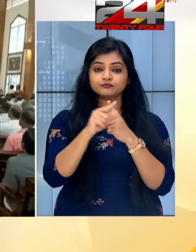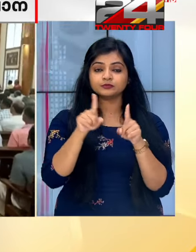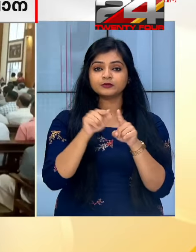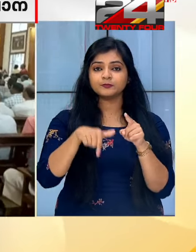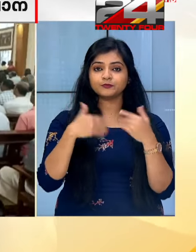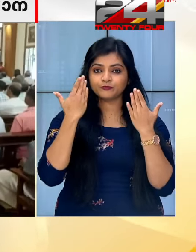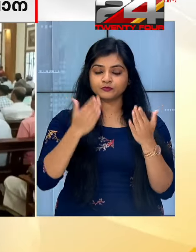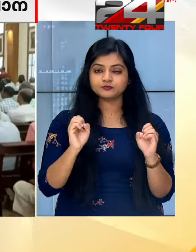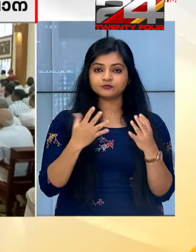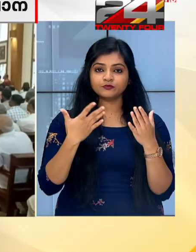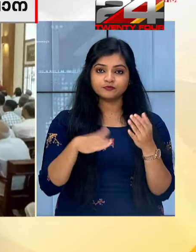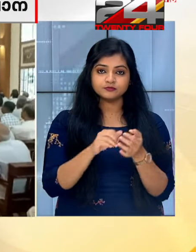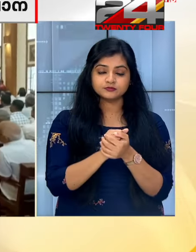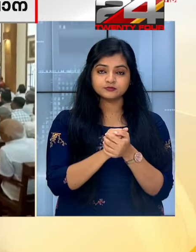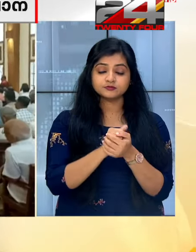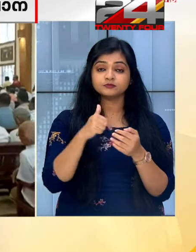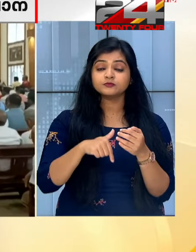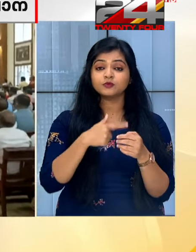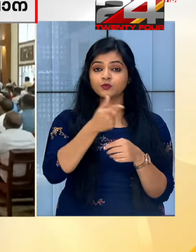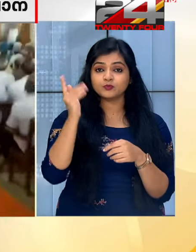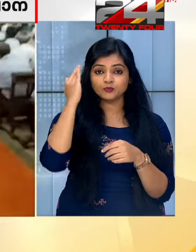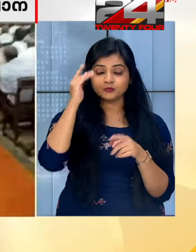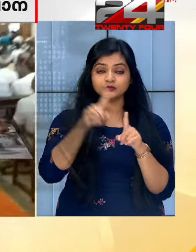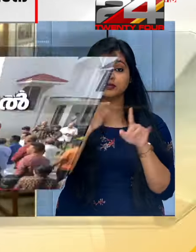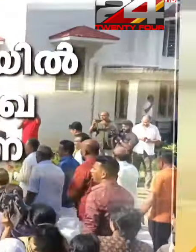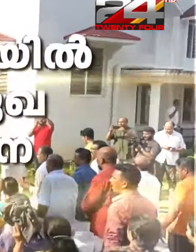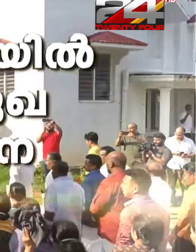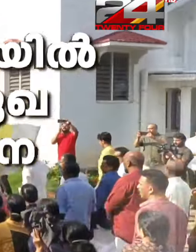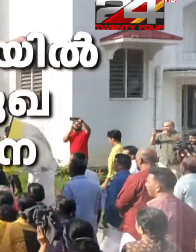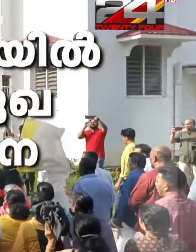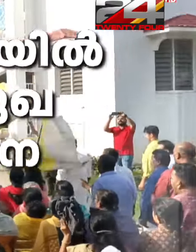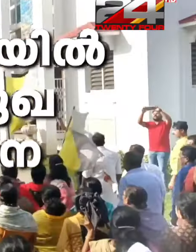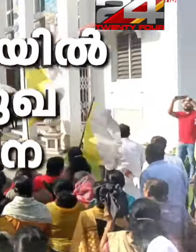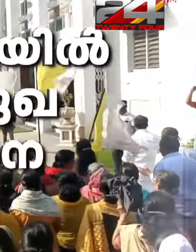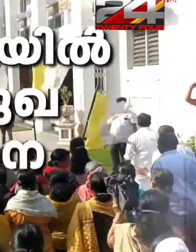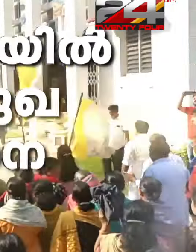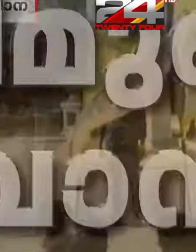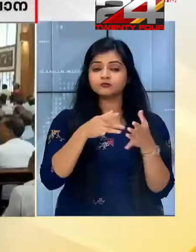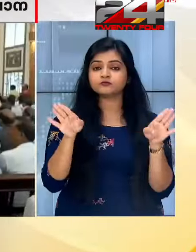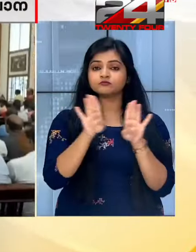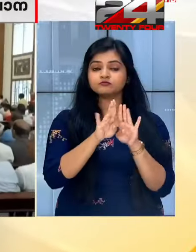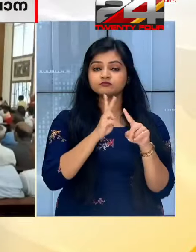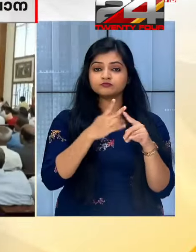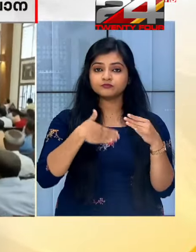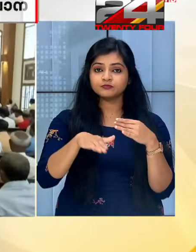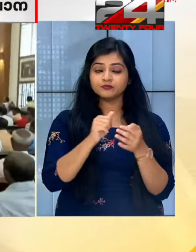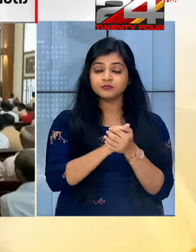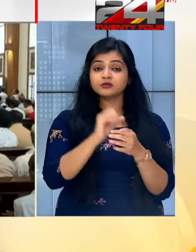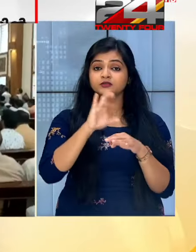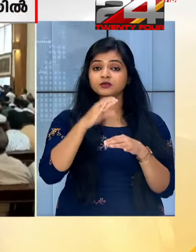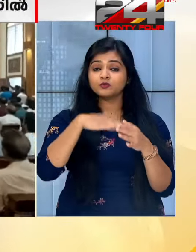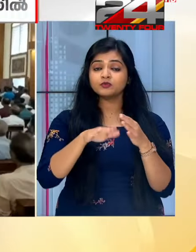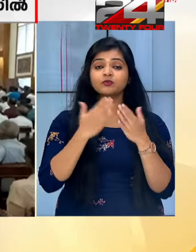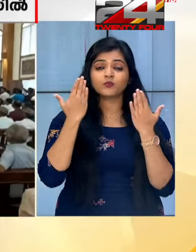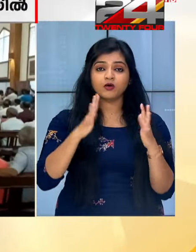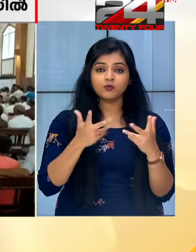നടത്തുകയും ചെയ്തിരിക്കുന്നു. പ്രധാനമായും നമുക്കറിയാവുന്നത് പോലെ തന്നെ ഏതാണ്ട് 8 എറണാകുളത്തെ കത്തീഡ്രൽ ബസലിക്ക അടഞ്ഞുകിടക്കുകയാണ്. കുർബാന തർക്കവുമായി ബന്ധപ്പെട്ടാണ്